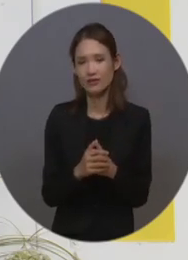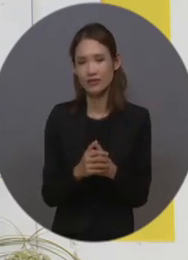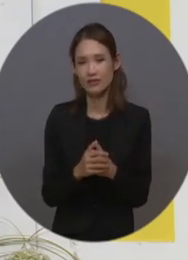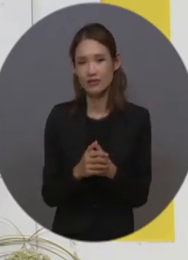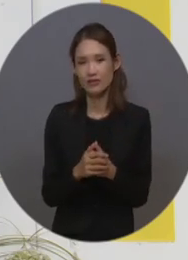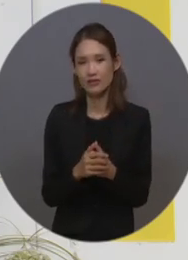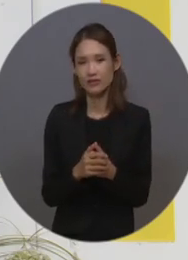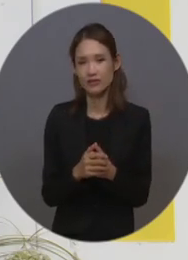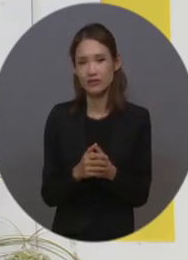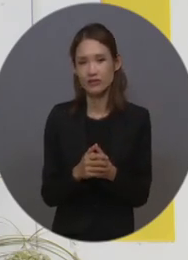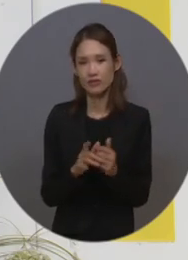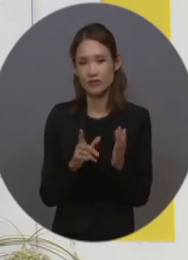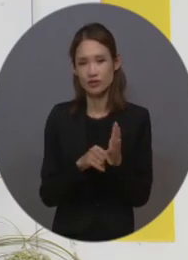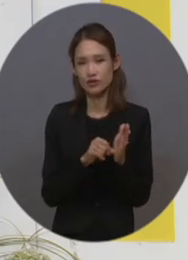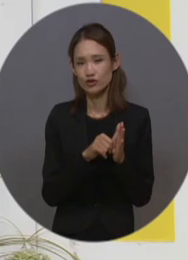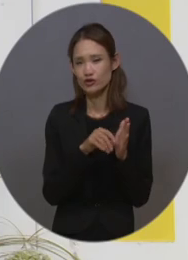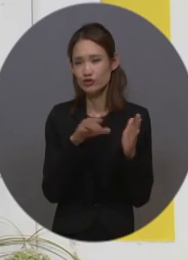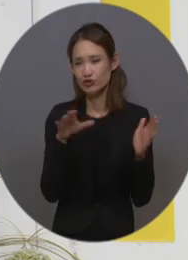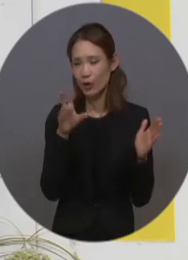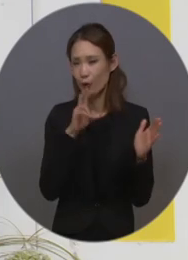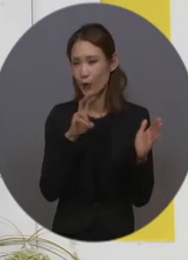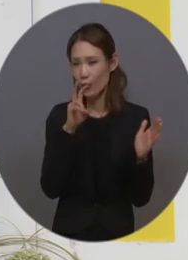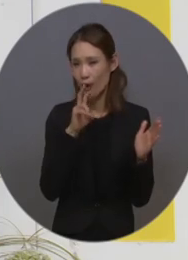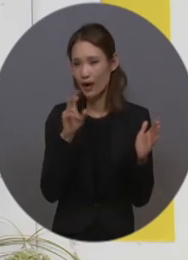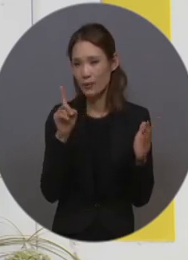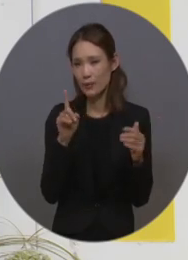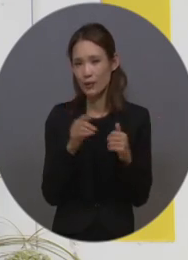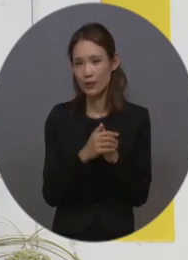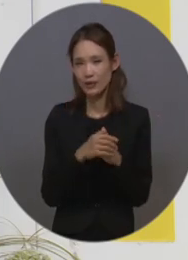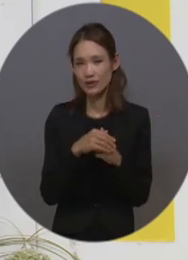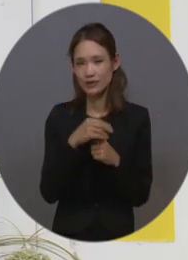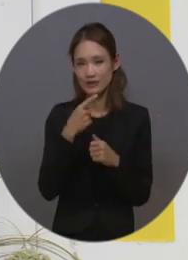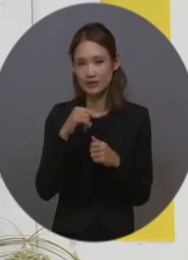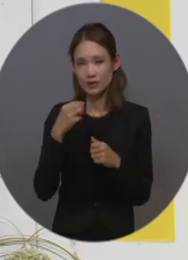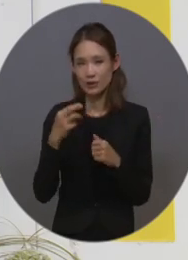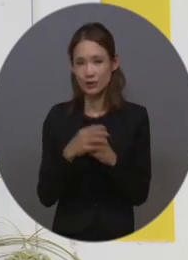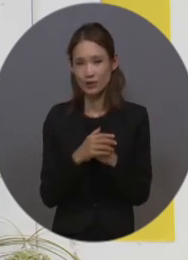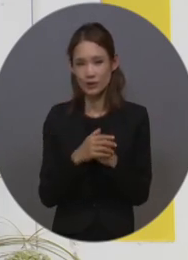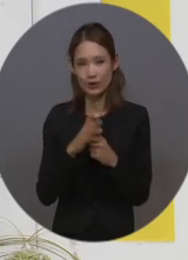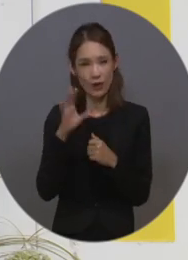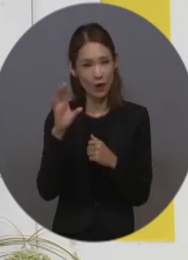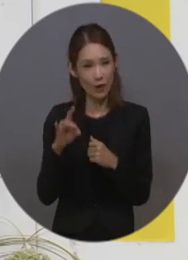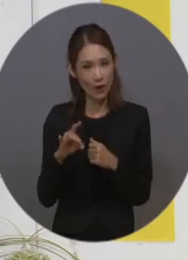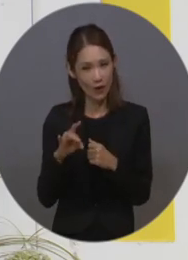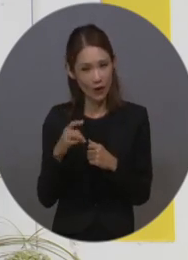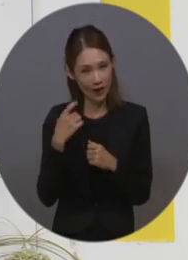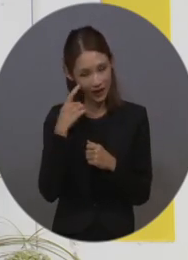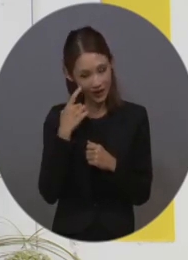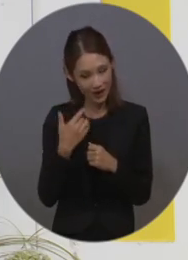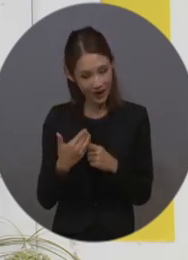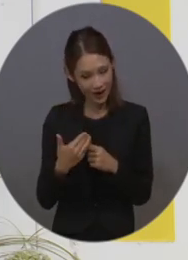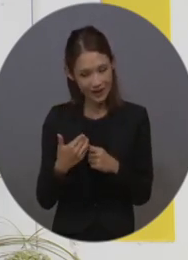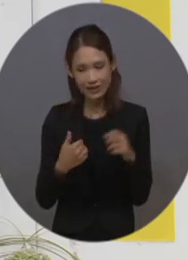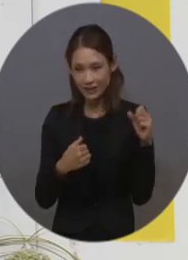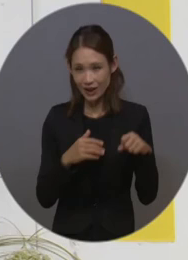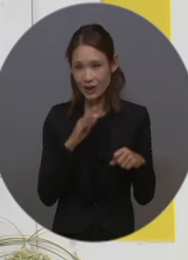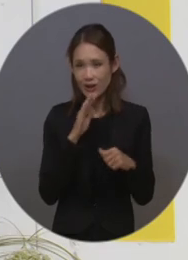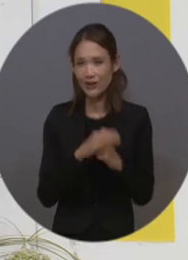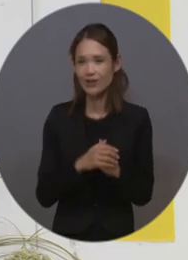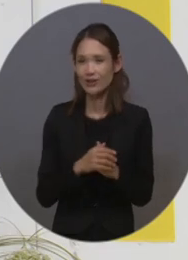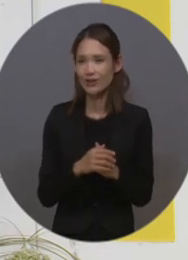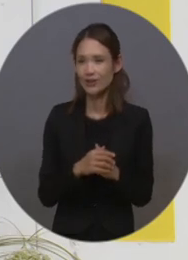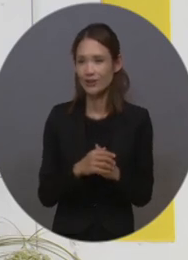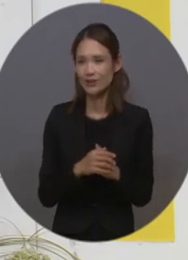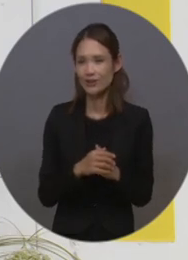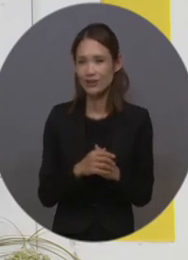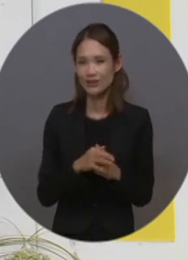네. 그때 유행했던 노래가 하나 있어요. 어떤 겁니까? 트로트예요. 트로트. 어울립니까 트로트가? 네, 아 그렇죠. 예,